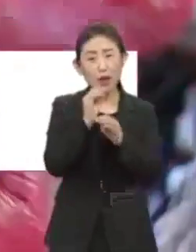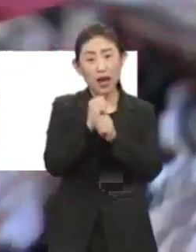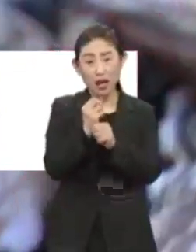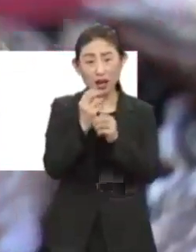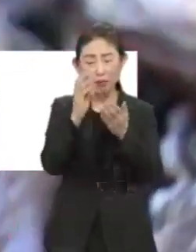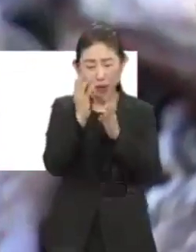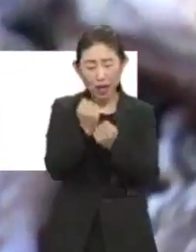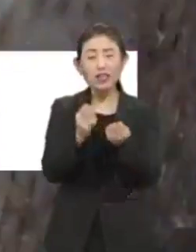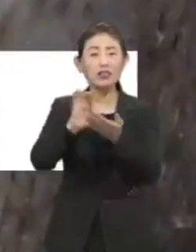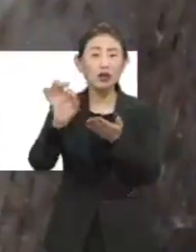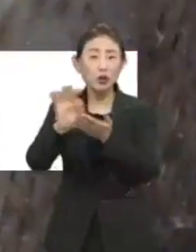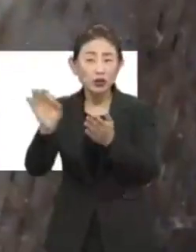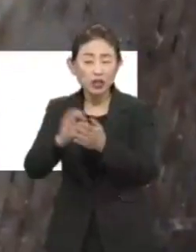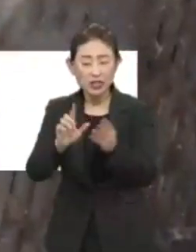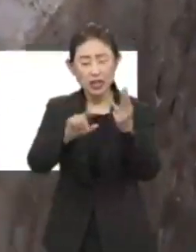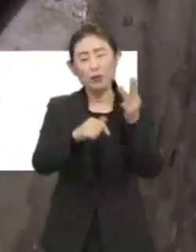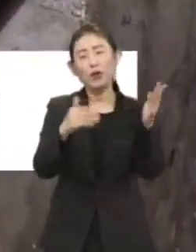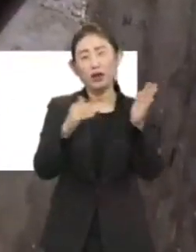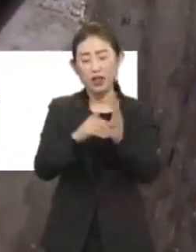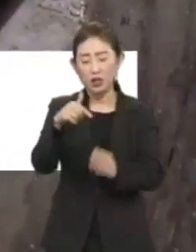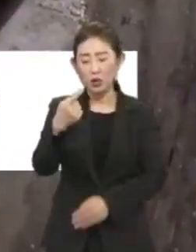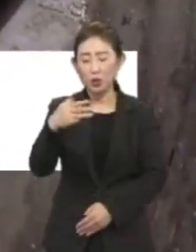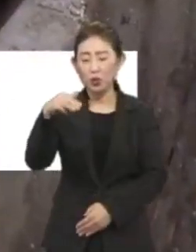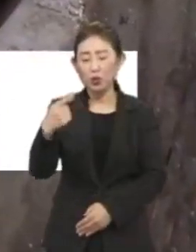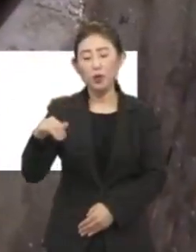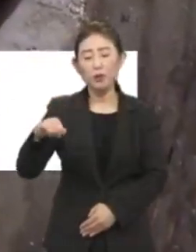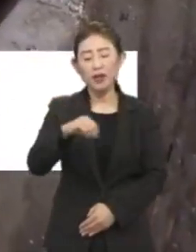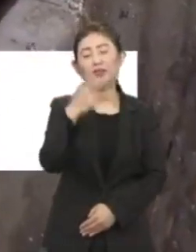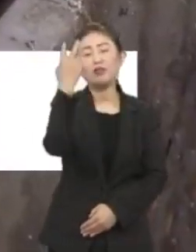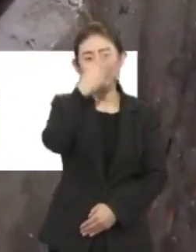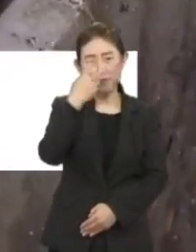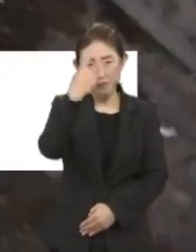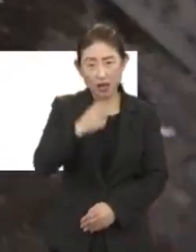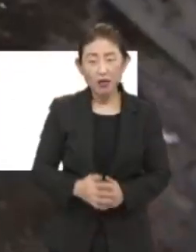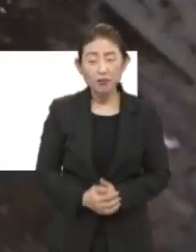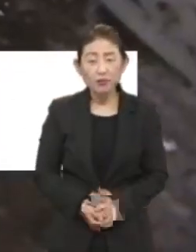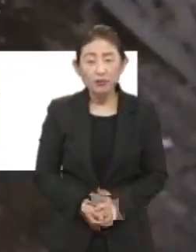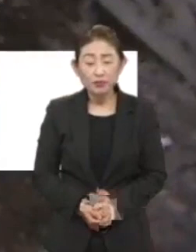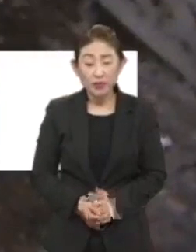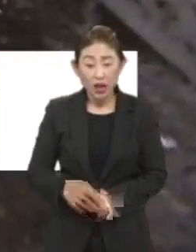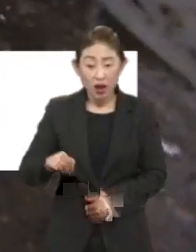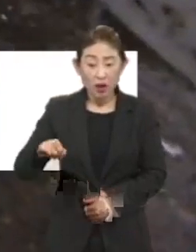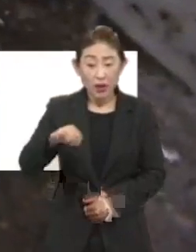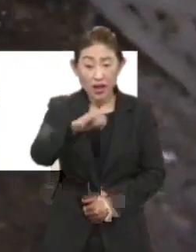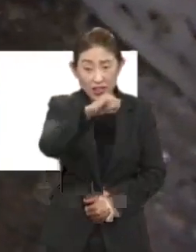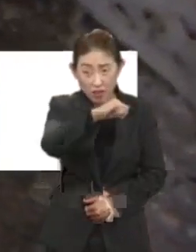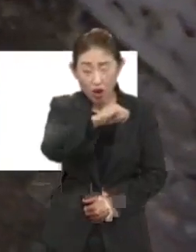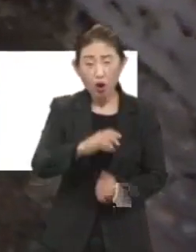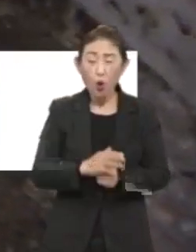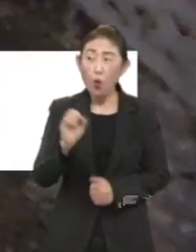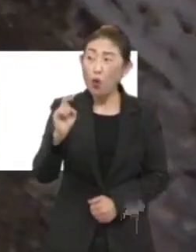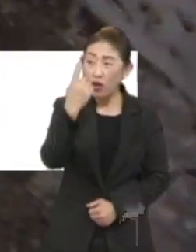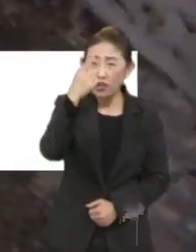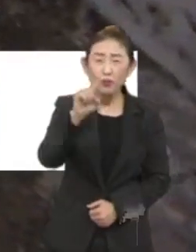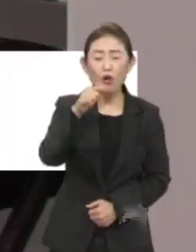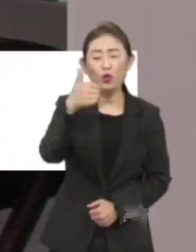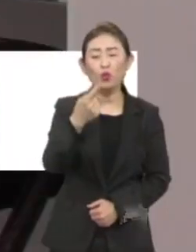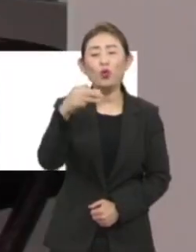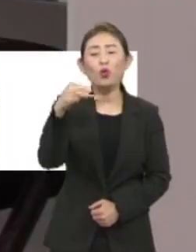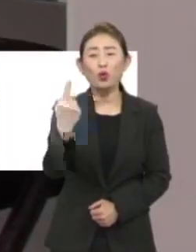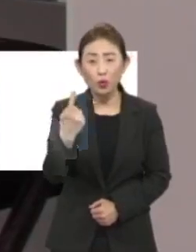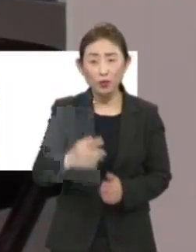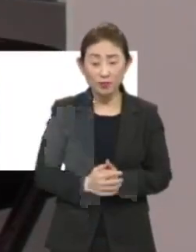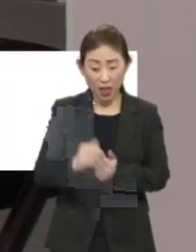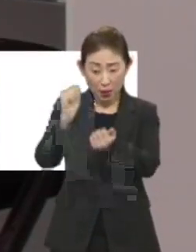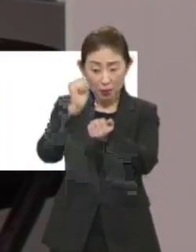집중적으로 노로바이러스 검사를 실시할 예정입니다 겨울철 바이러스성 식중독에 주된 원인이 되는 노로 바이러스는